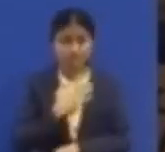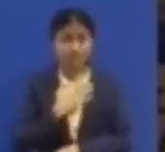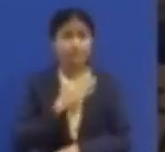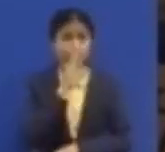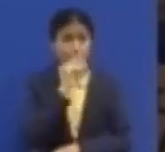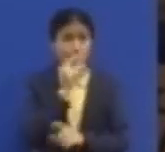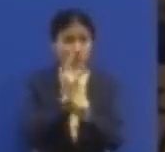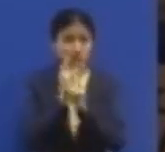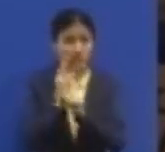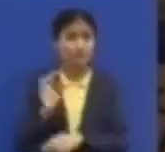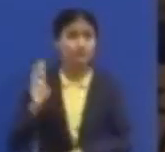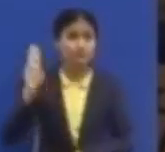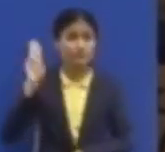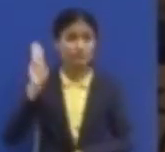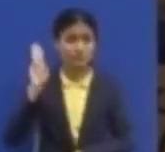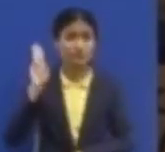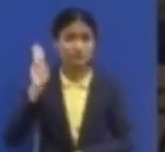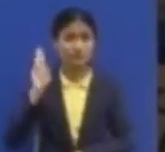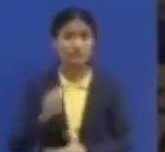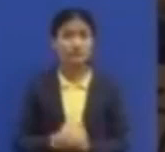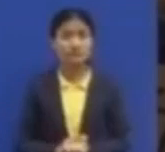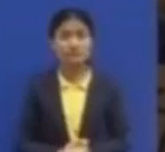น